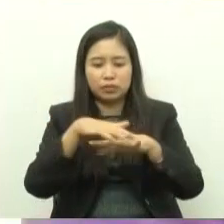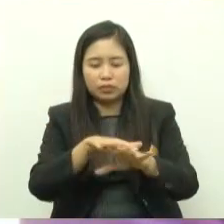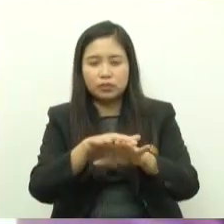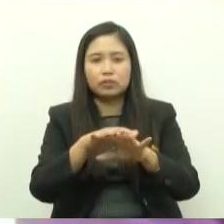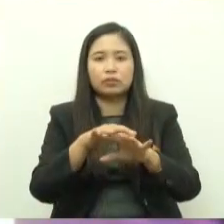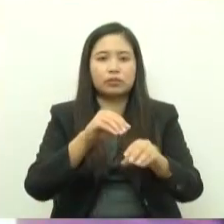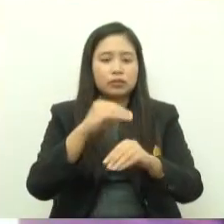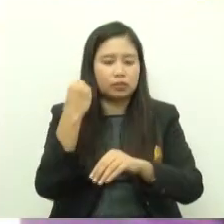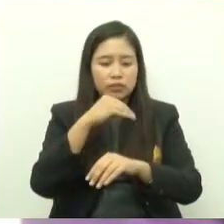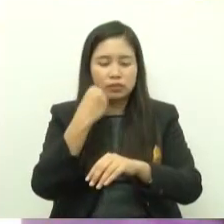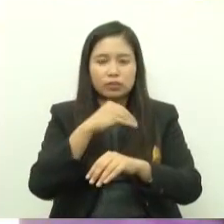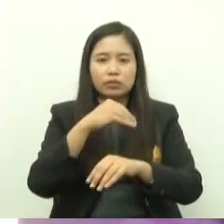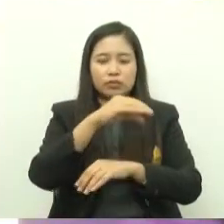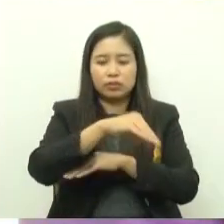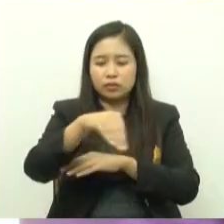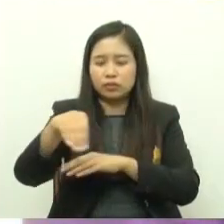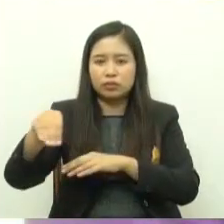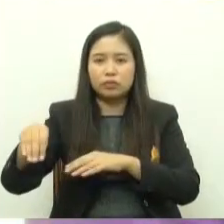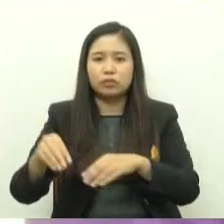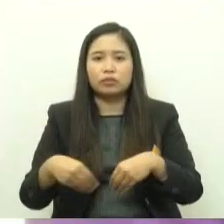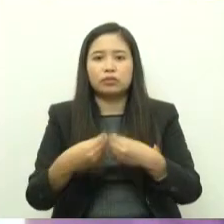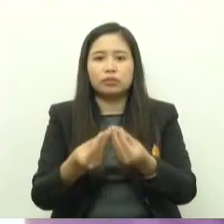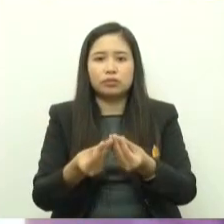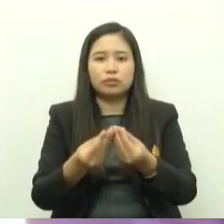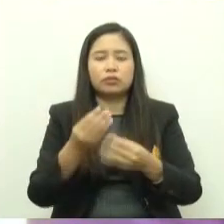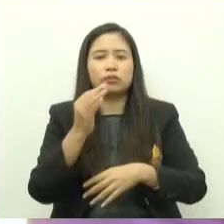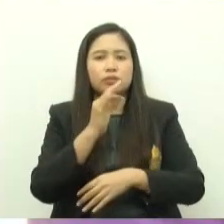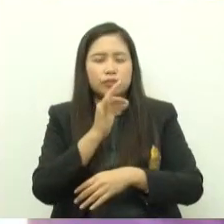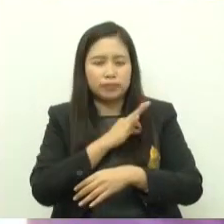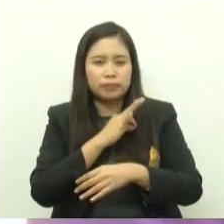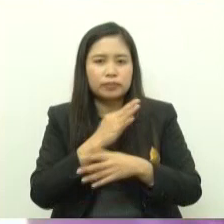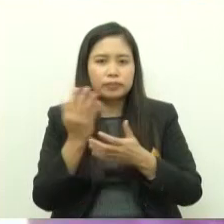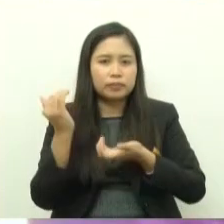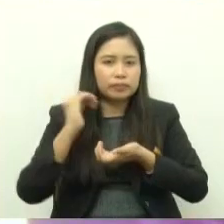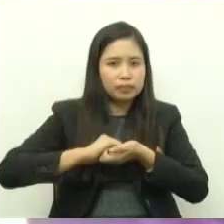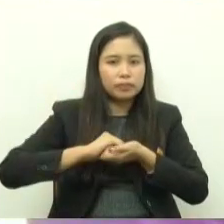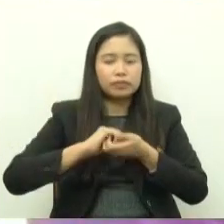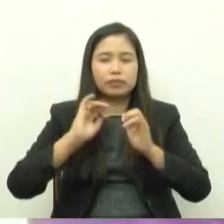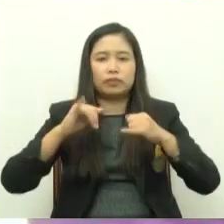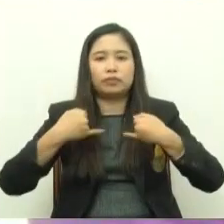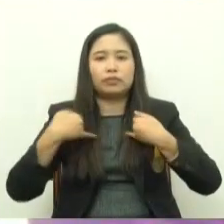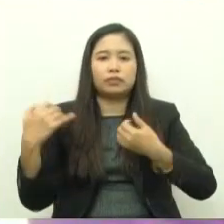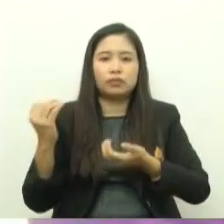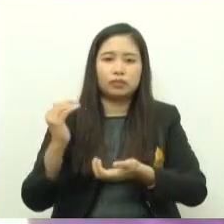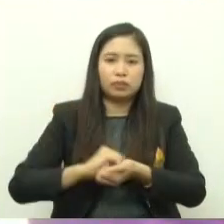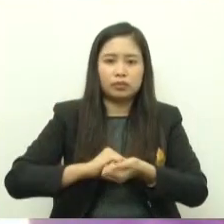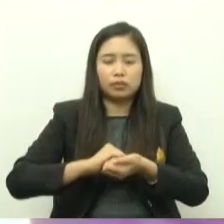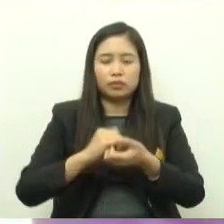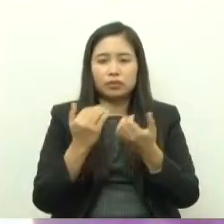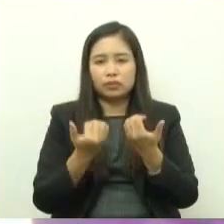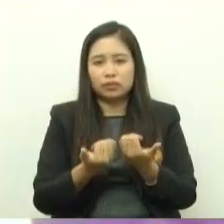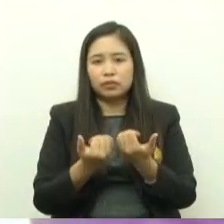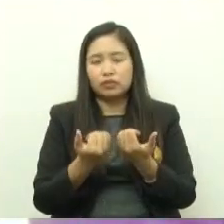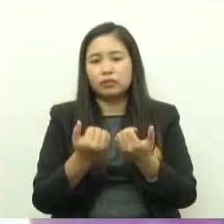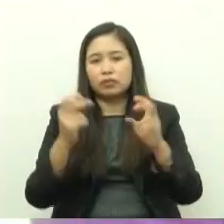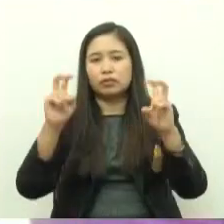ภาคส่วนที่อยู่ในจังหวัดให้มีความรู้สึกร่วมนะคะเป็นเจ้าภาพร่วมกันตรงนี้ก็คงจะเป็นประเด็นที่